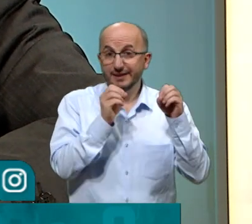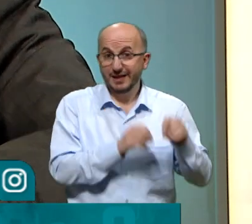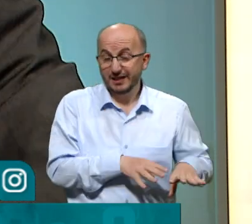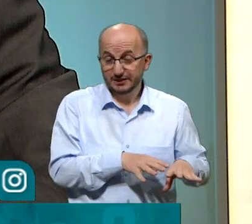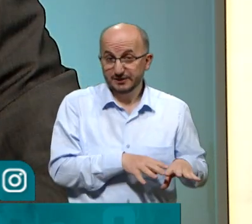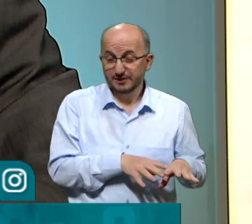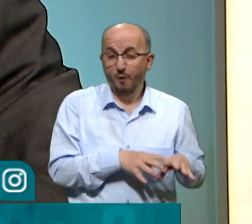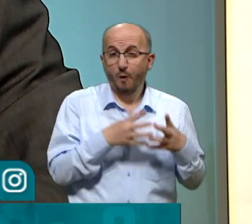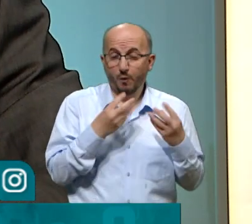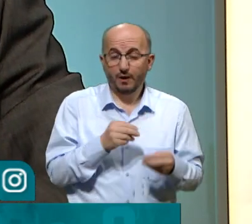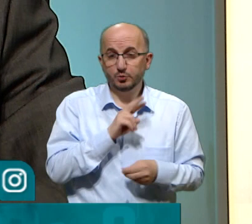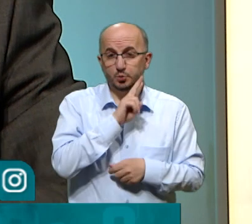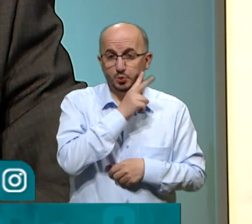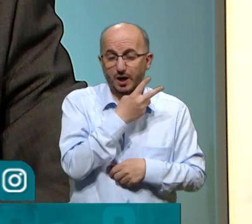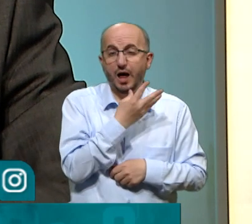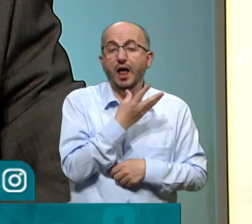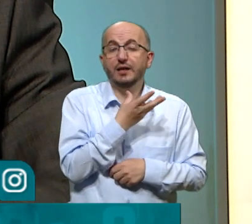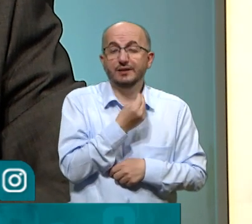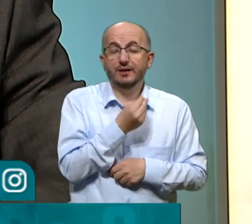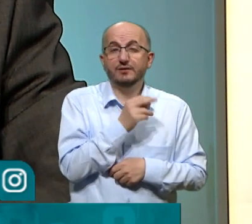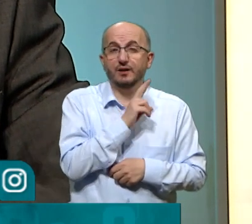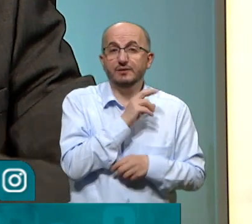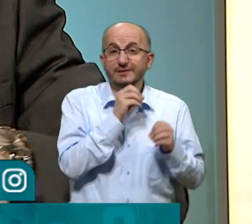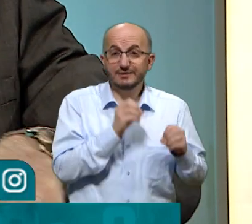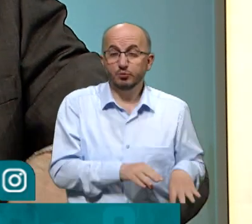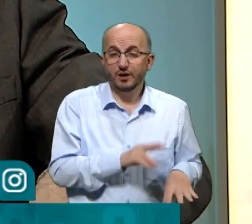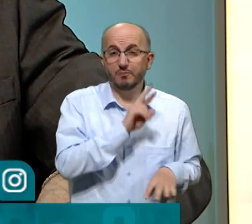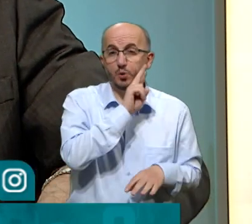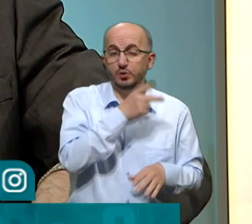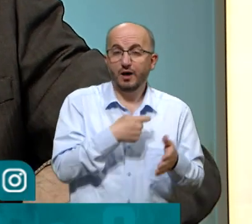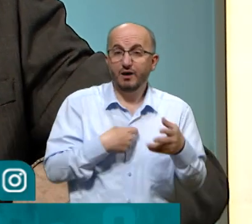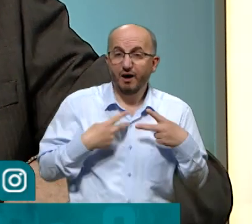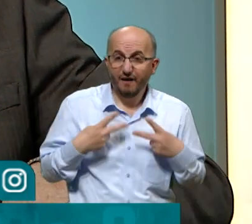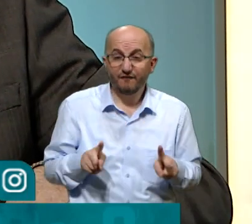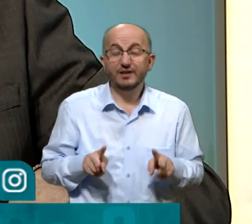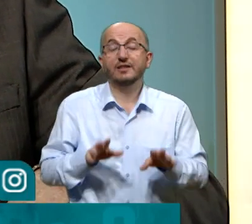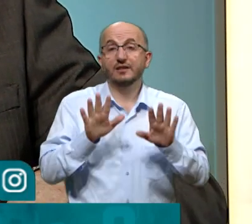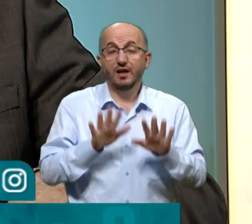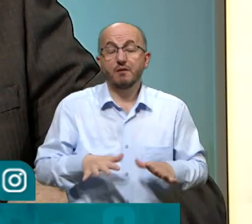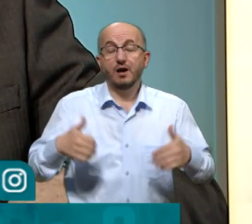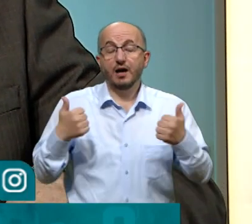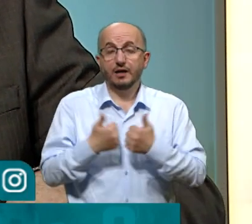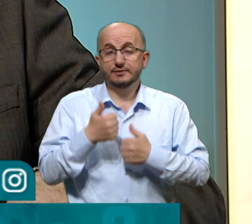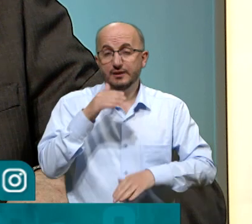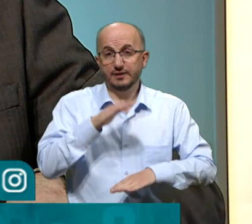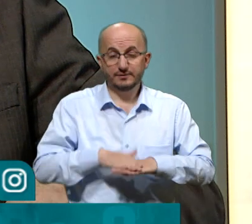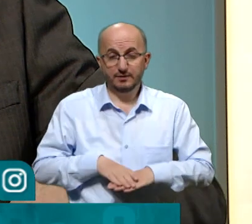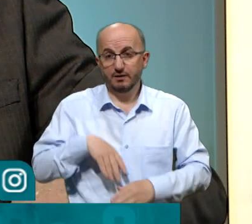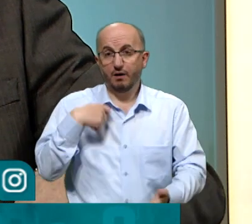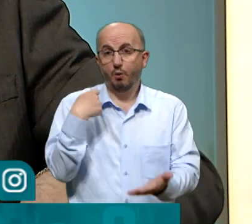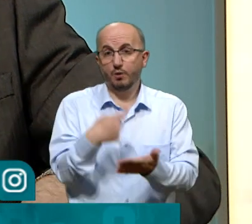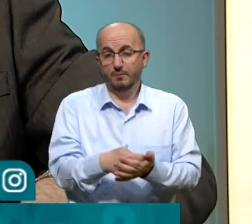şeklinde olan günahlar da o terk günahı affedilir ama onlar ne yapacak kaza edilerek yerine